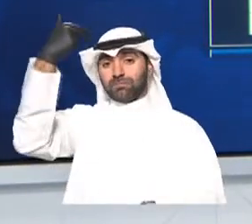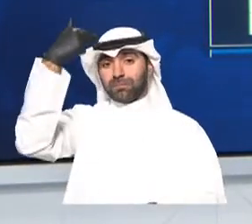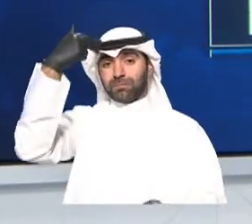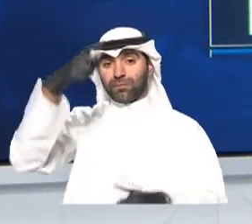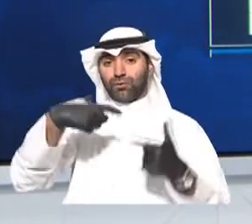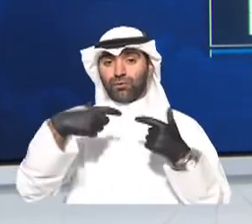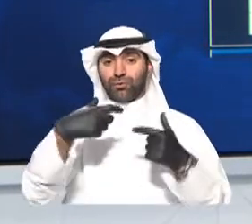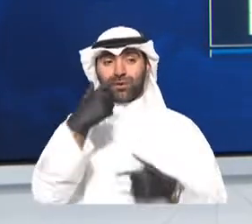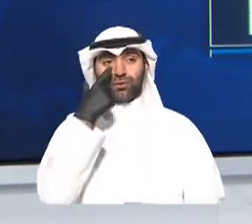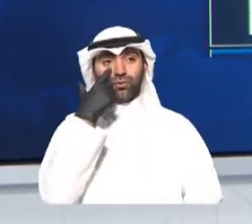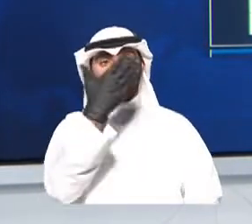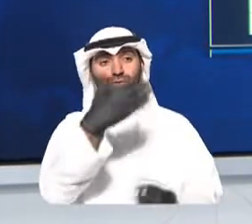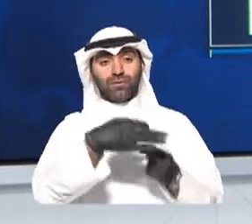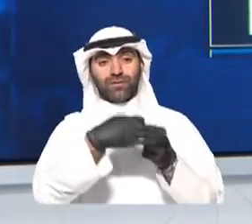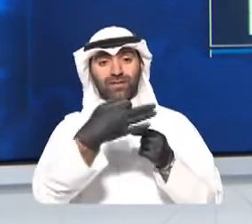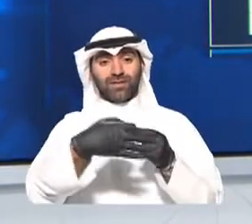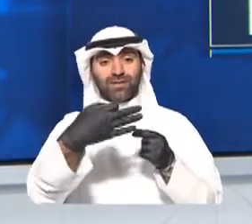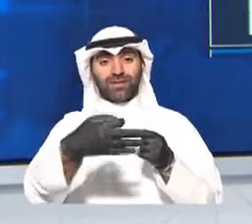السوق. إليكم التفاصيل.